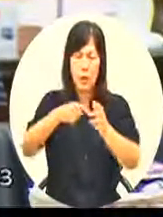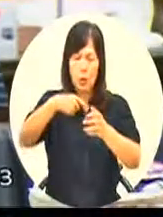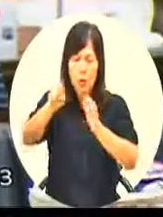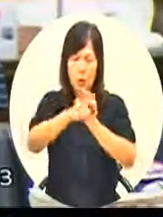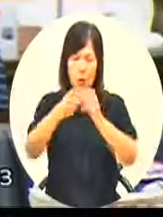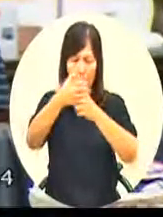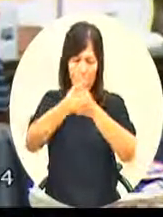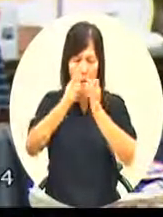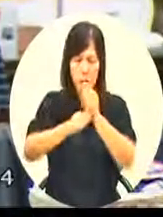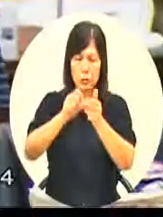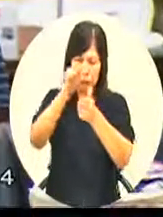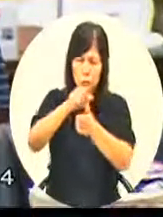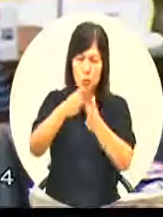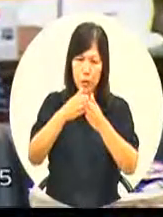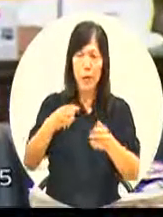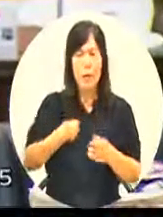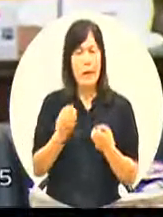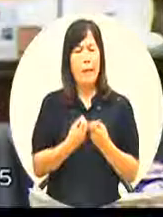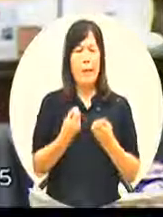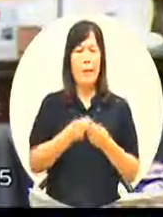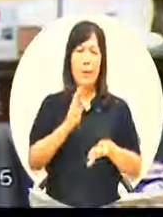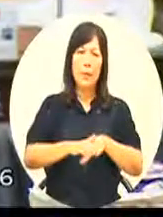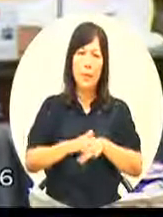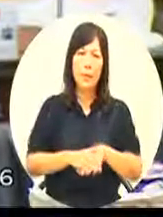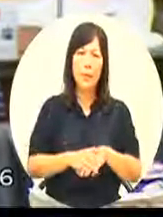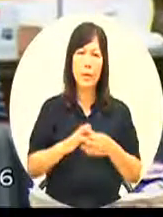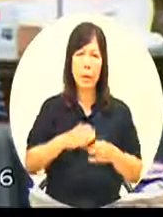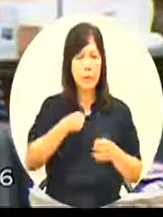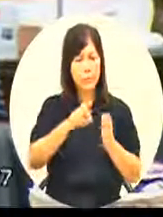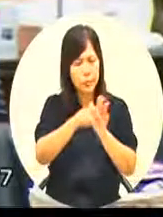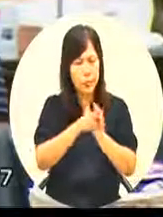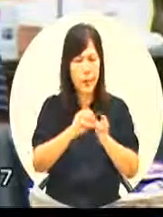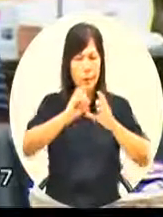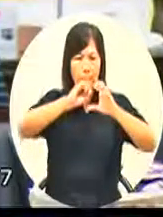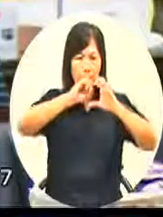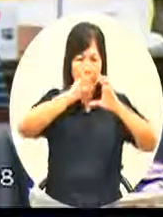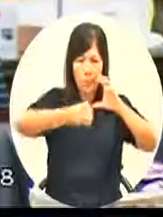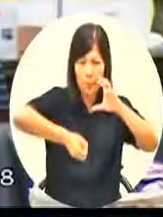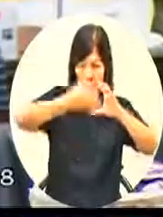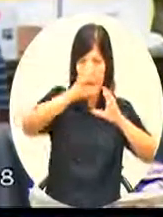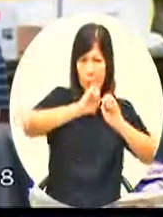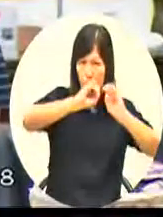开单，他们也不晓得该怎么办，那我想这件事情又有上到媒体，好，那